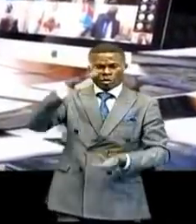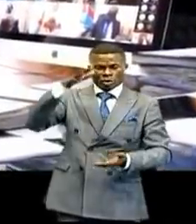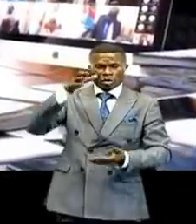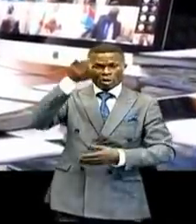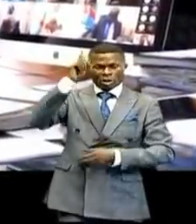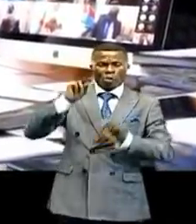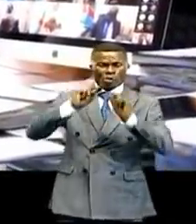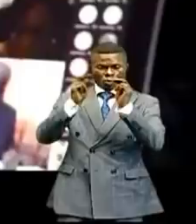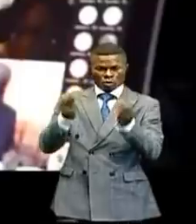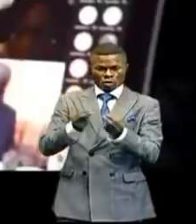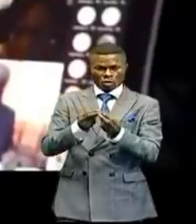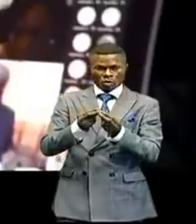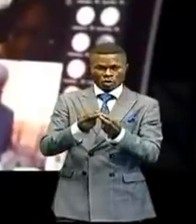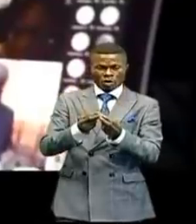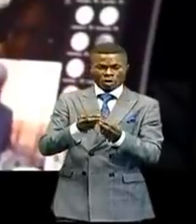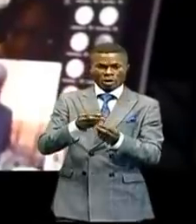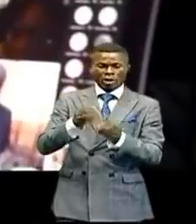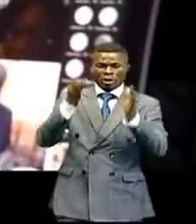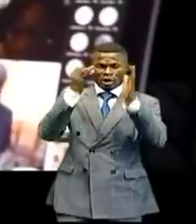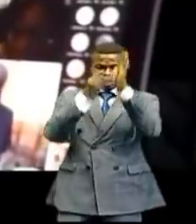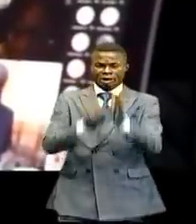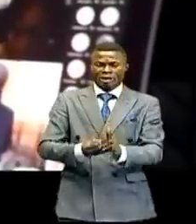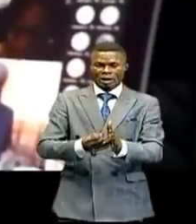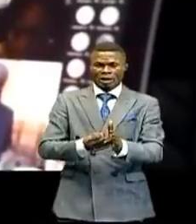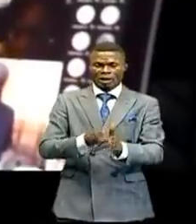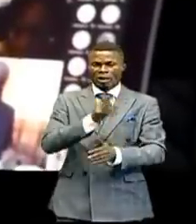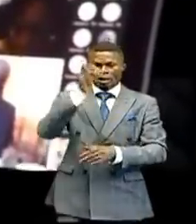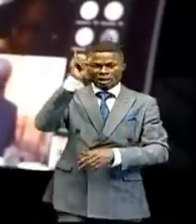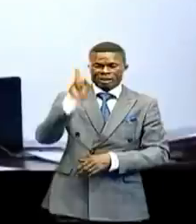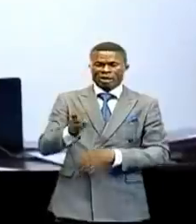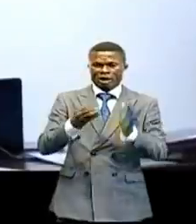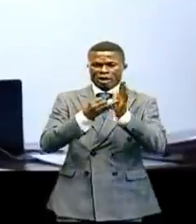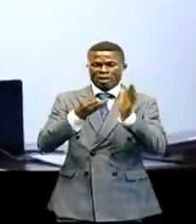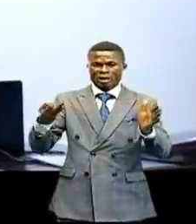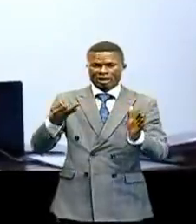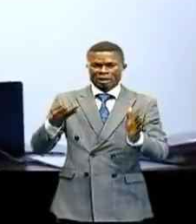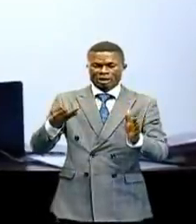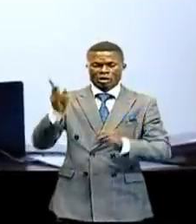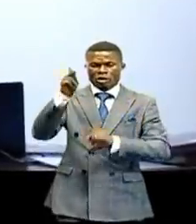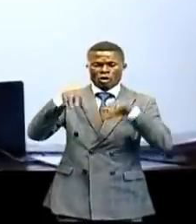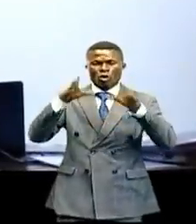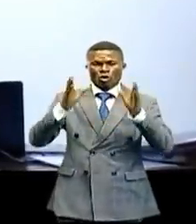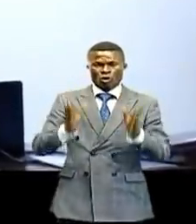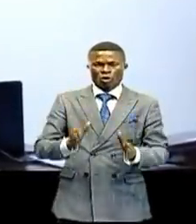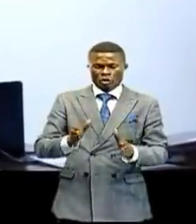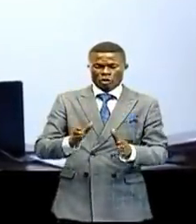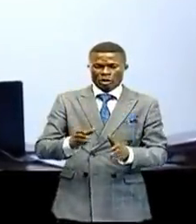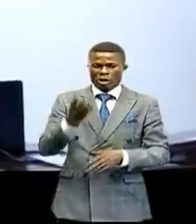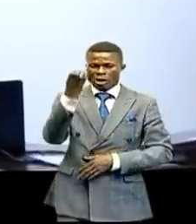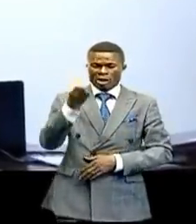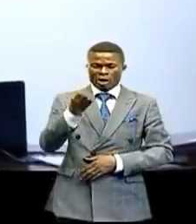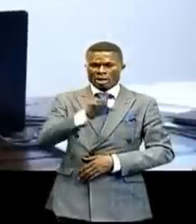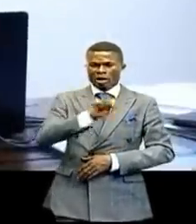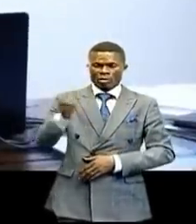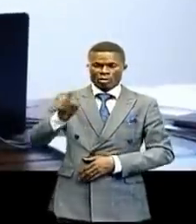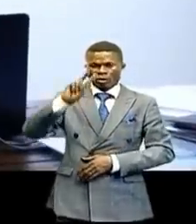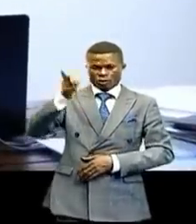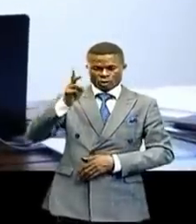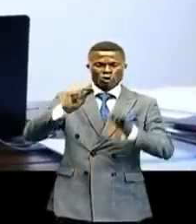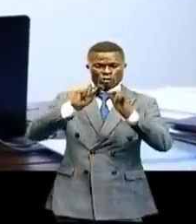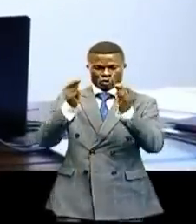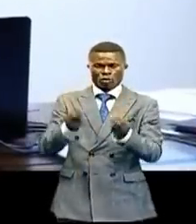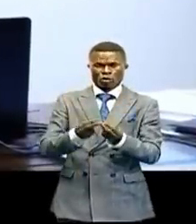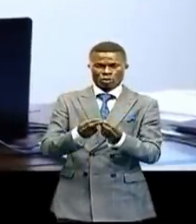la première dose est de plus de 107 000 compatriotes et plus de 40 000 pour la deuxième